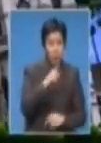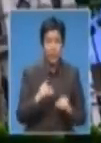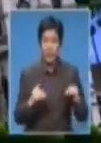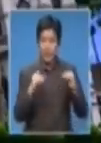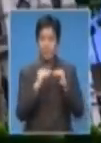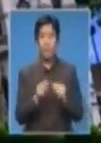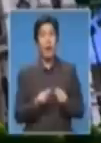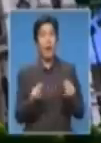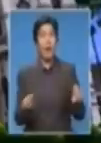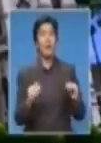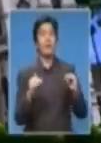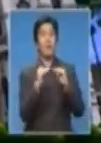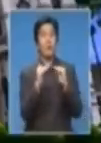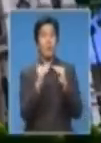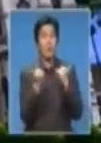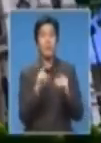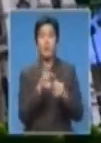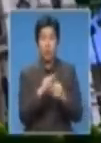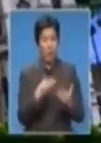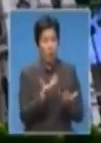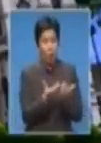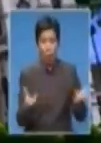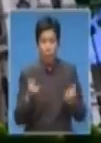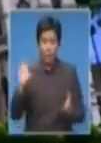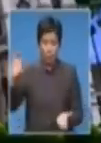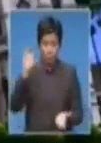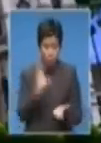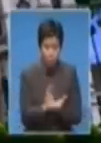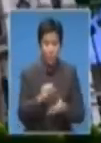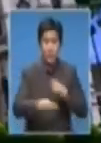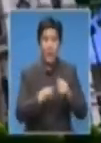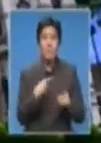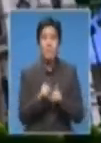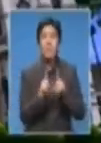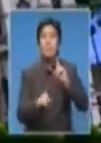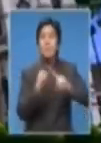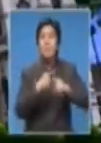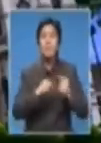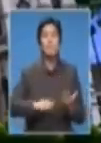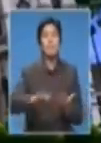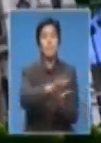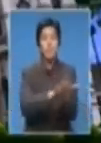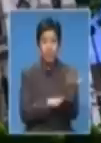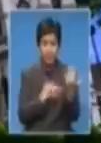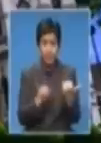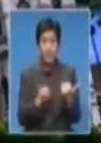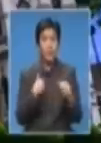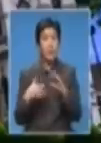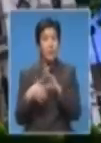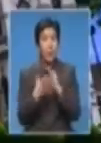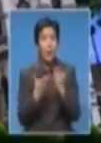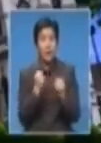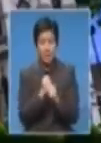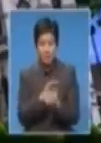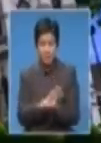ทศที่ทำการค้าการลงทุนหรือว่าเป็นพันธมิตรกันนะครับในส่วนของการ